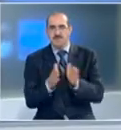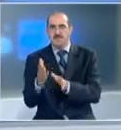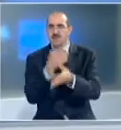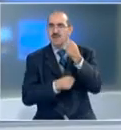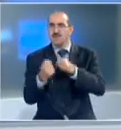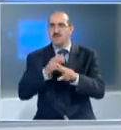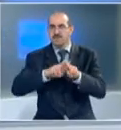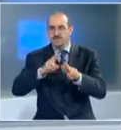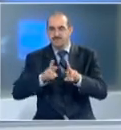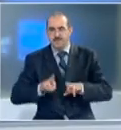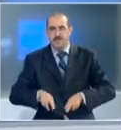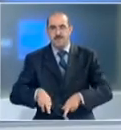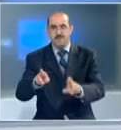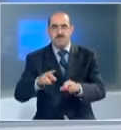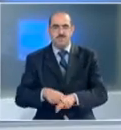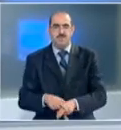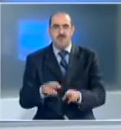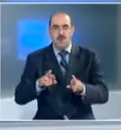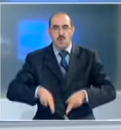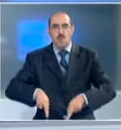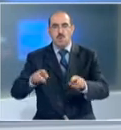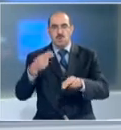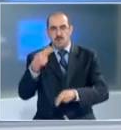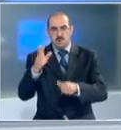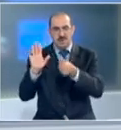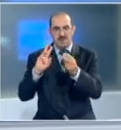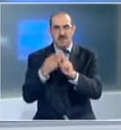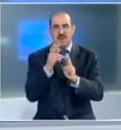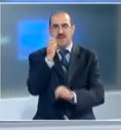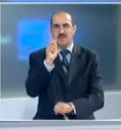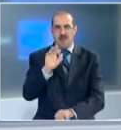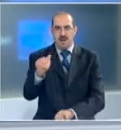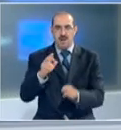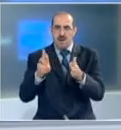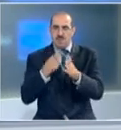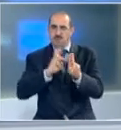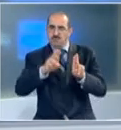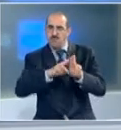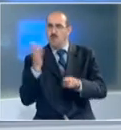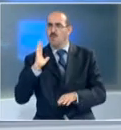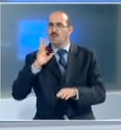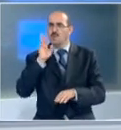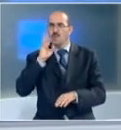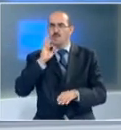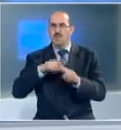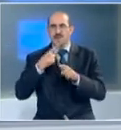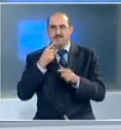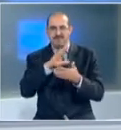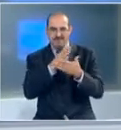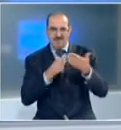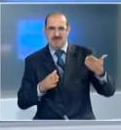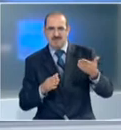الأشغال العمومية، يعرف الطريق الوطني رقم 6 بولاية أدرار إعادة تهيئة بعض الأضرار التي لحقت به